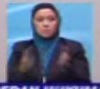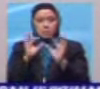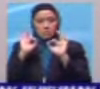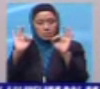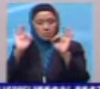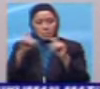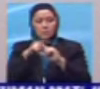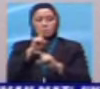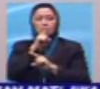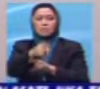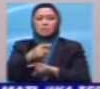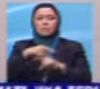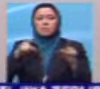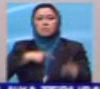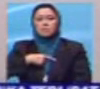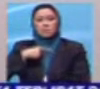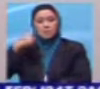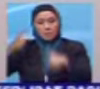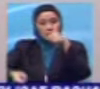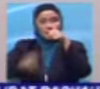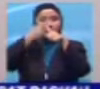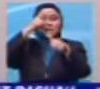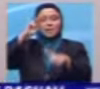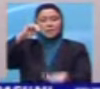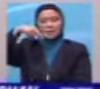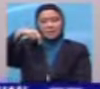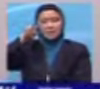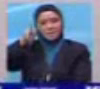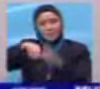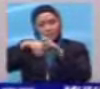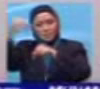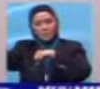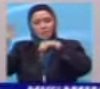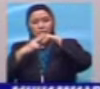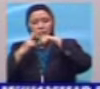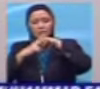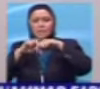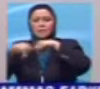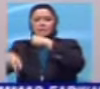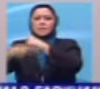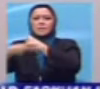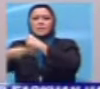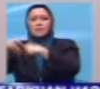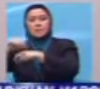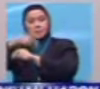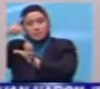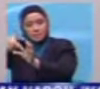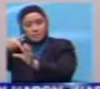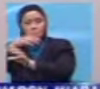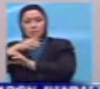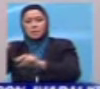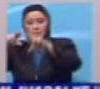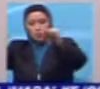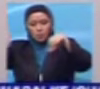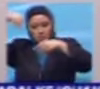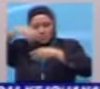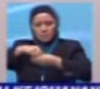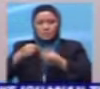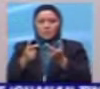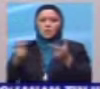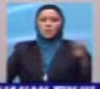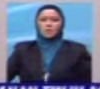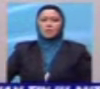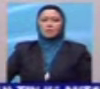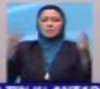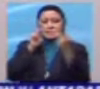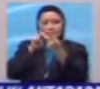tenaga EEV pertama negara itu bukan sahaja memberikan penjimatan bahan api tetapi turut mempunyai ruang dalaman luas sesuai untuk